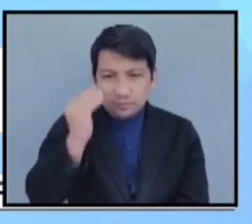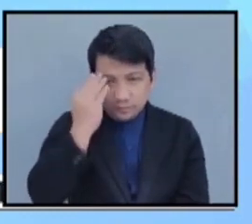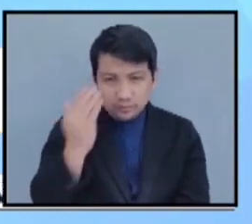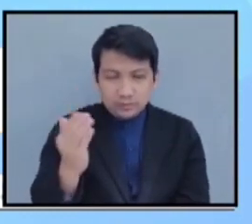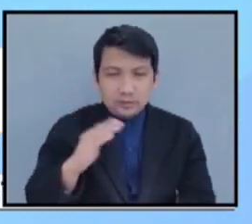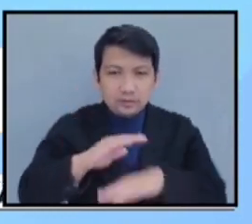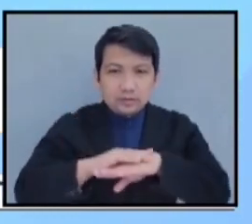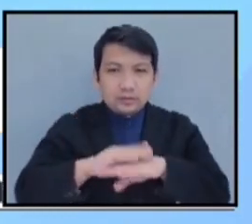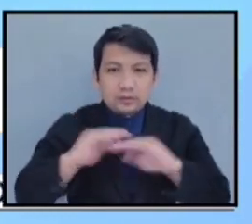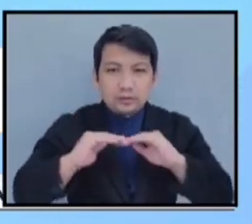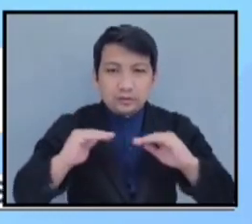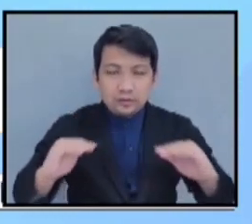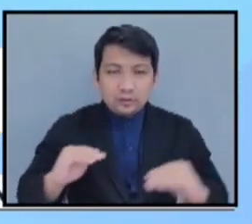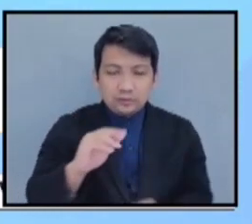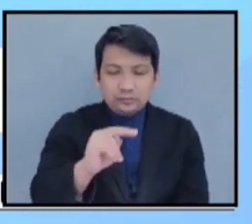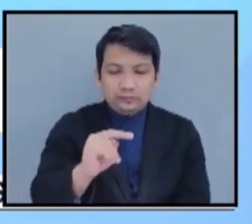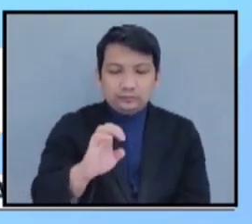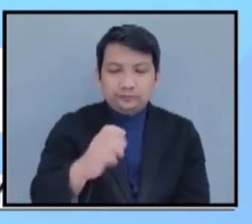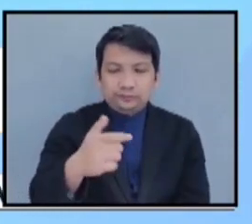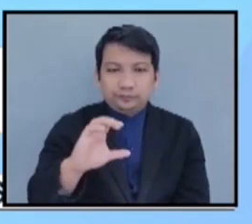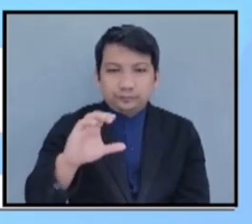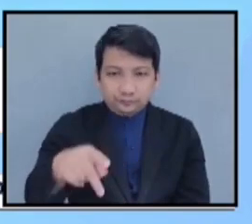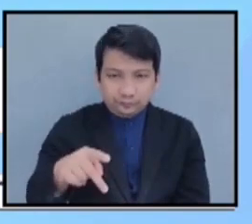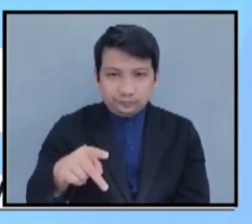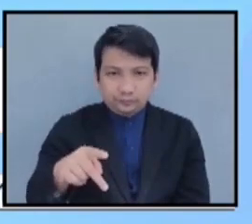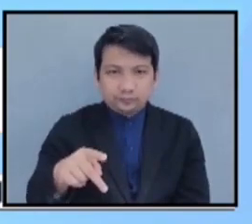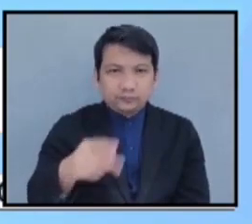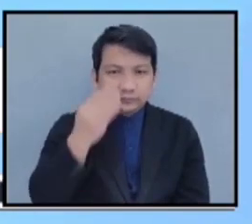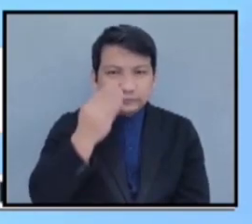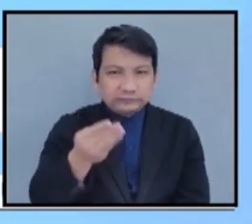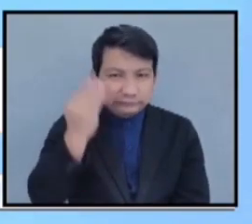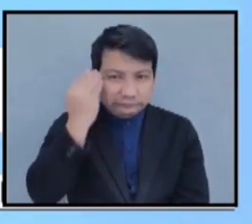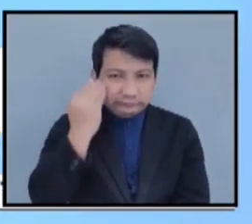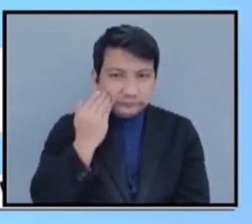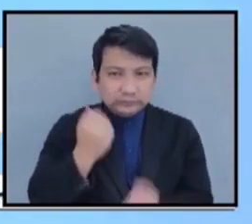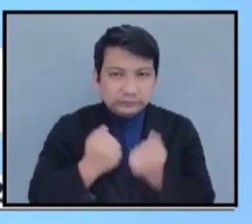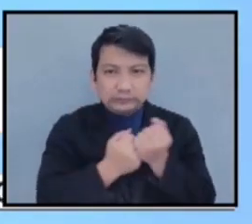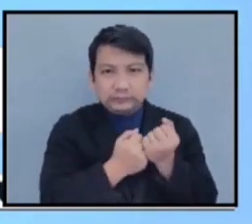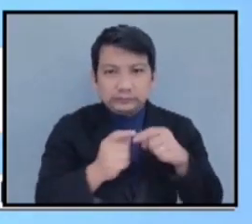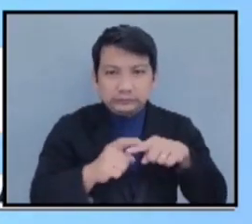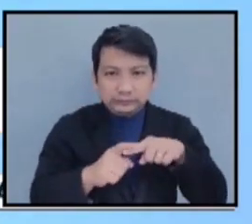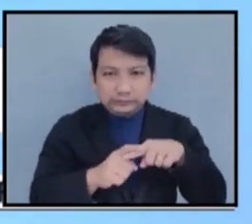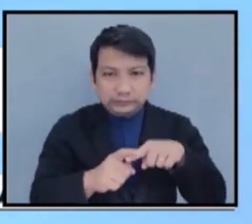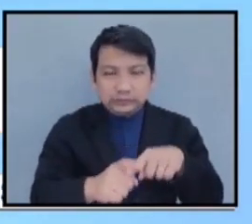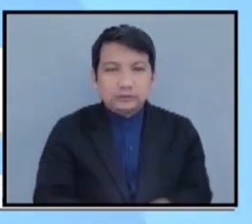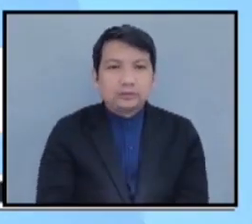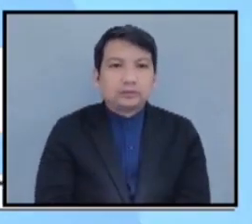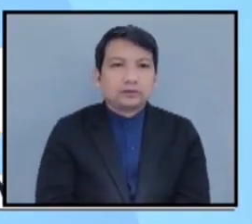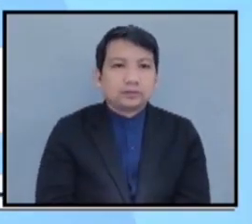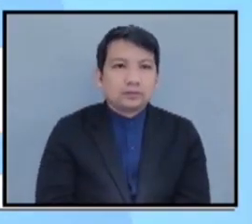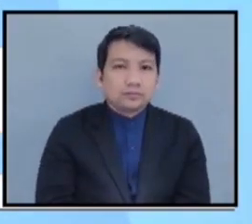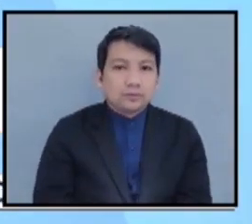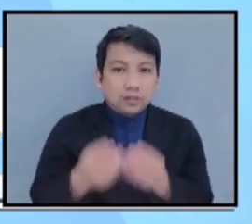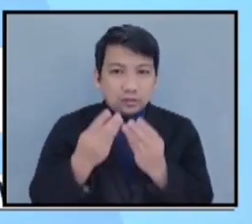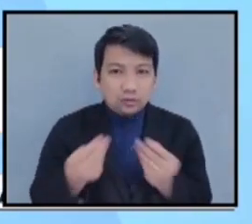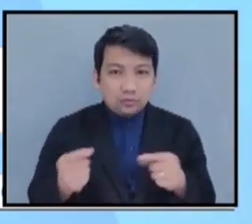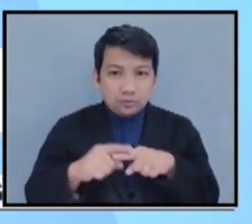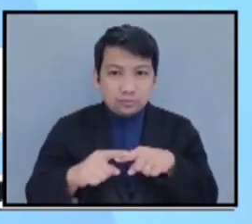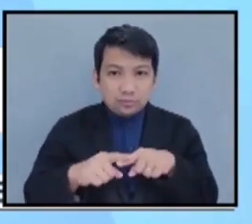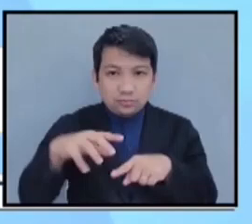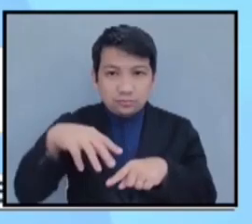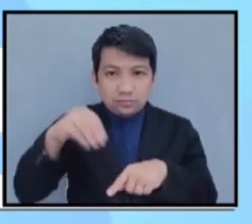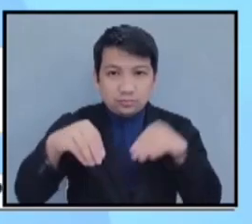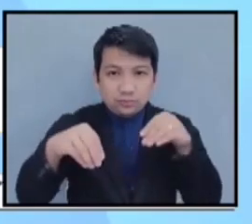ang NGCP dahil sa manipis na reserba ng kuryente. Kasama sa mga nawalaan ng kuryente, ang Iloilo,